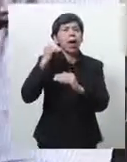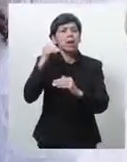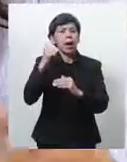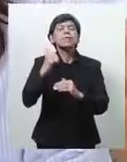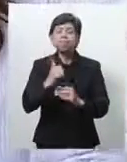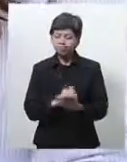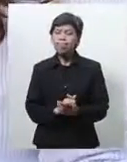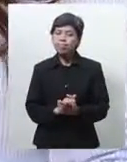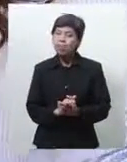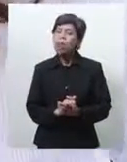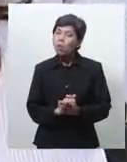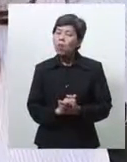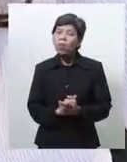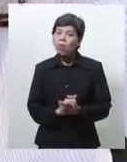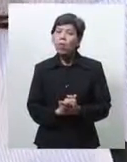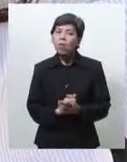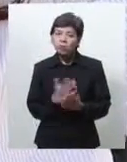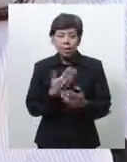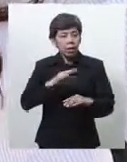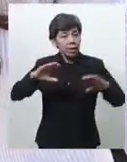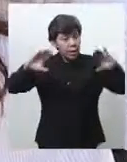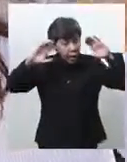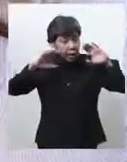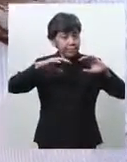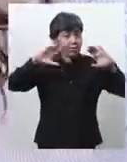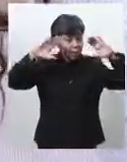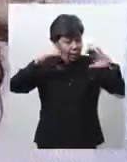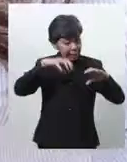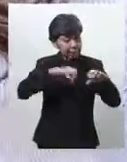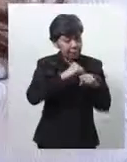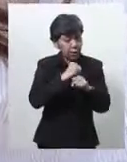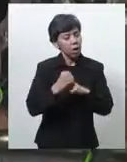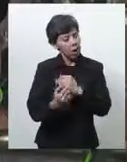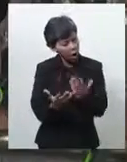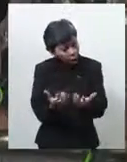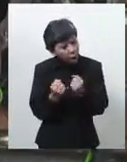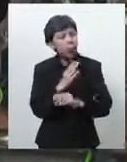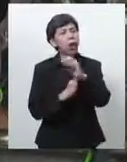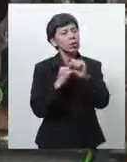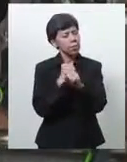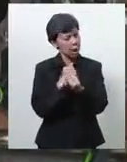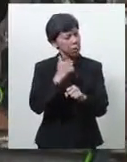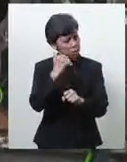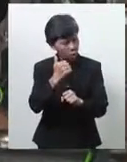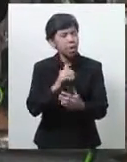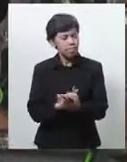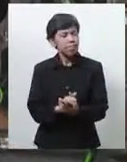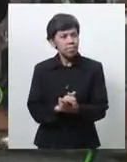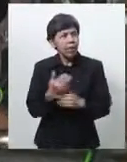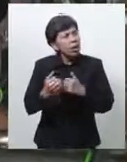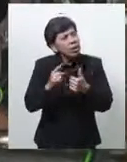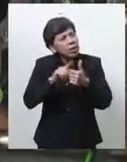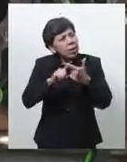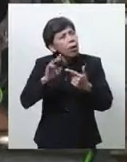ครับ อันนี้ก็ต้องหมายถึงว่าในหน่วยงานของภาครัฐ ใช่ครับผม ก็ต้องเปิดโอกาสให้กับคนพิการเข้าไปด้วยแล้วในเรื่องของการเปิดโอกาสในภาคเอก